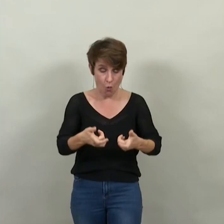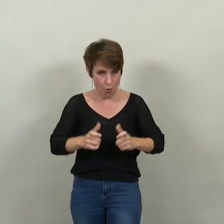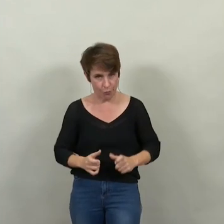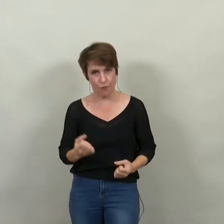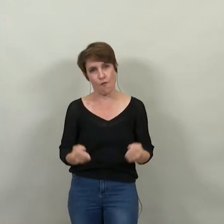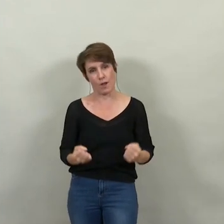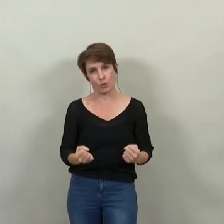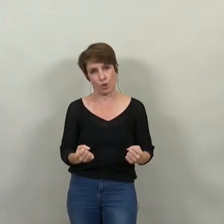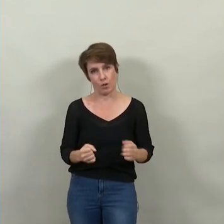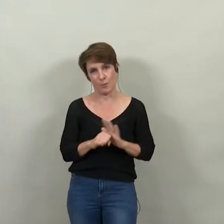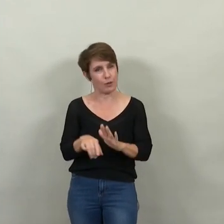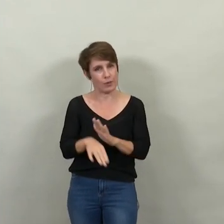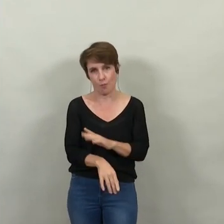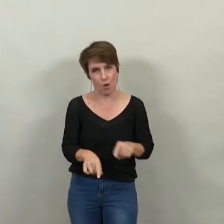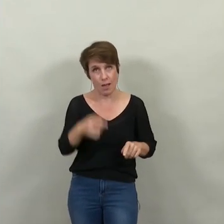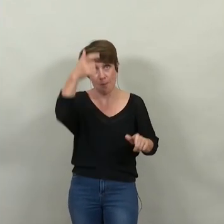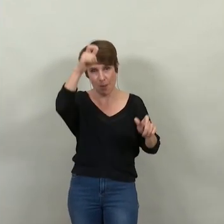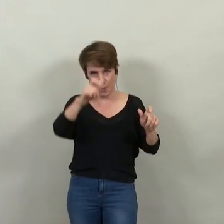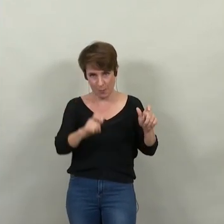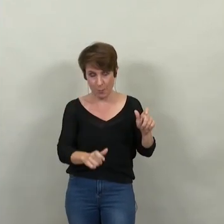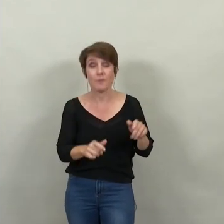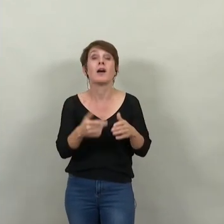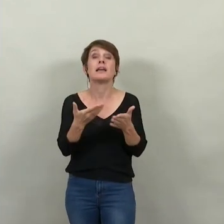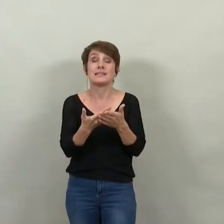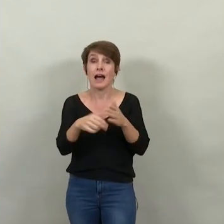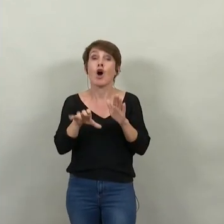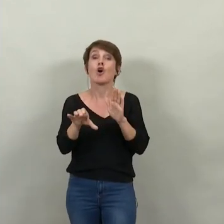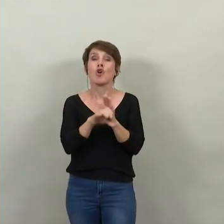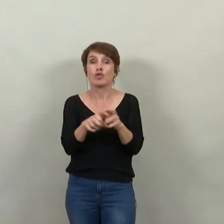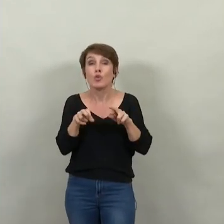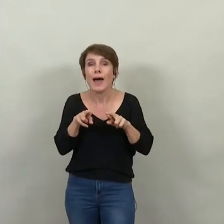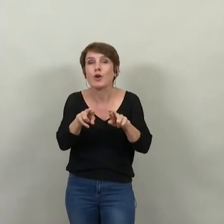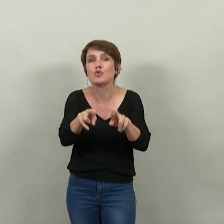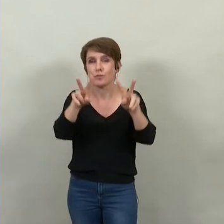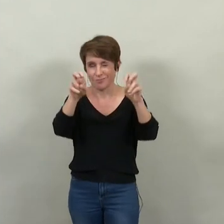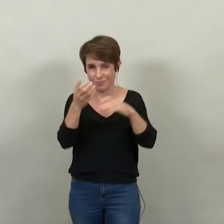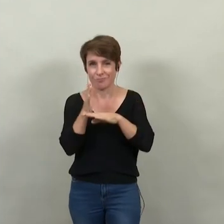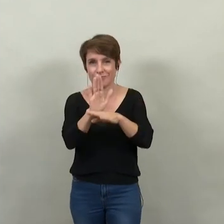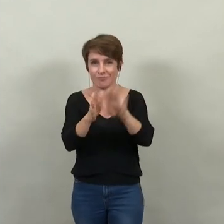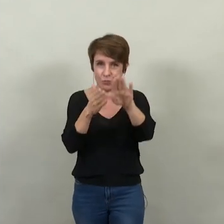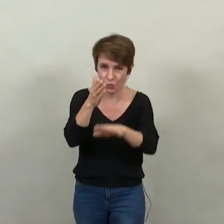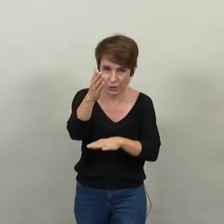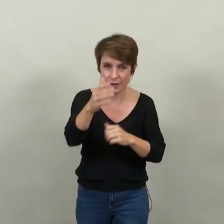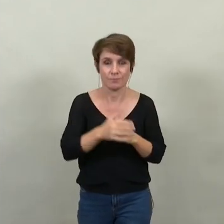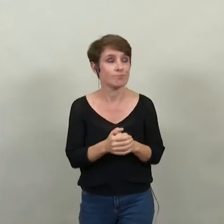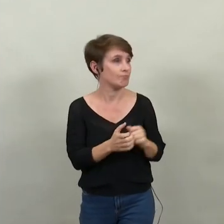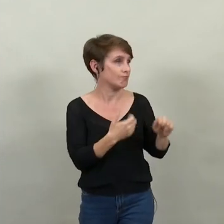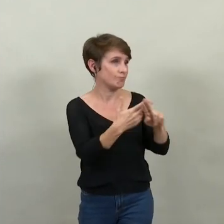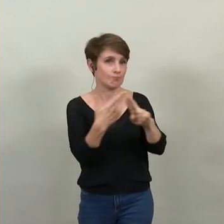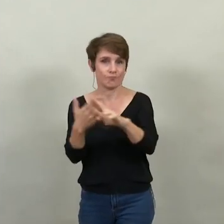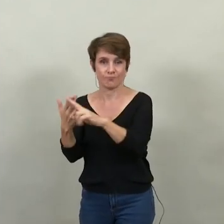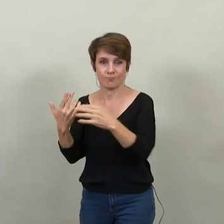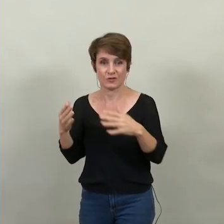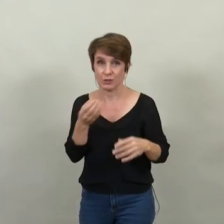code de la rue que nous vous présenterons plus tard j'espère avoir répondu à toutes les